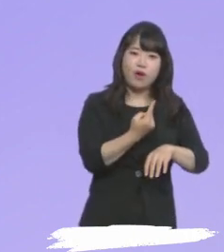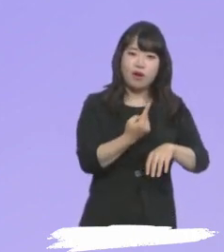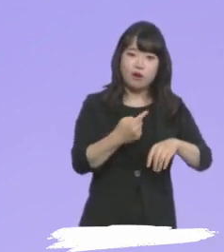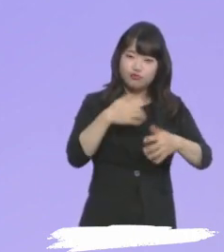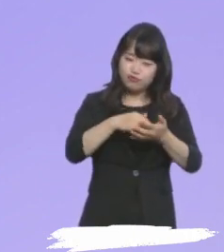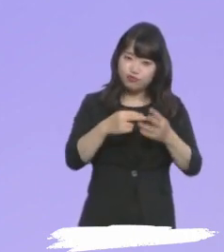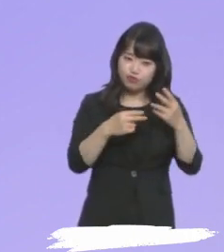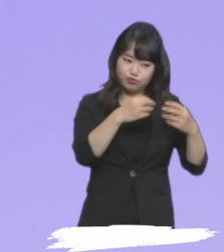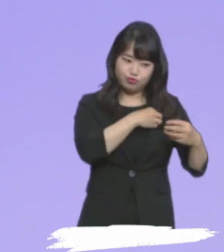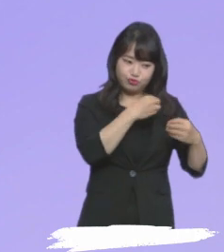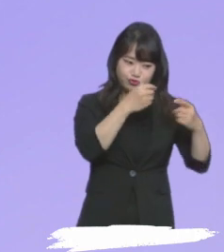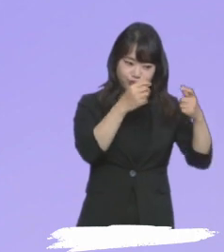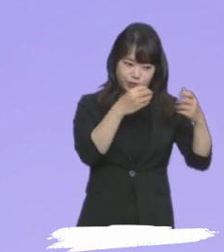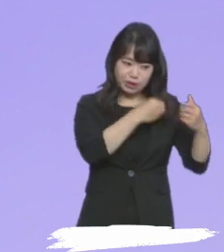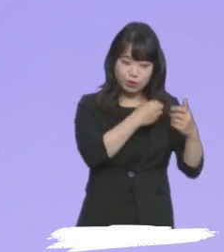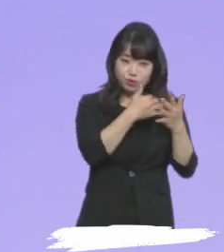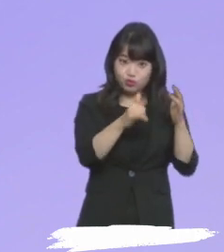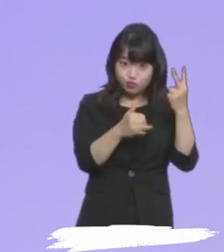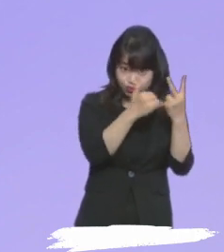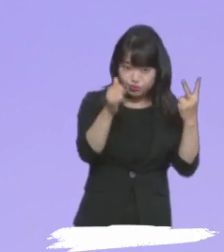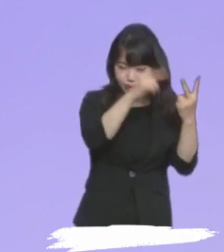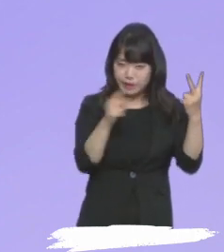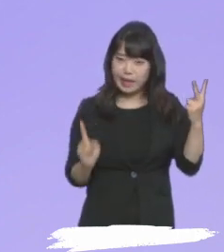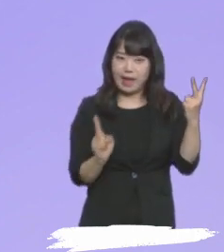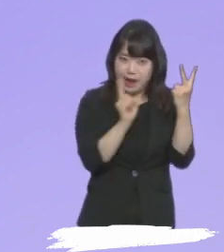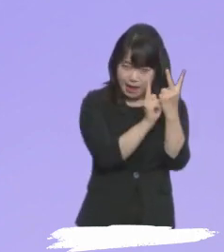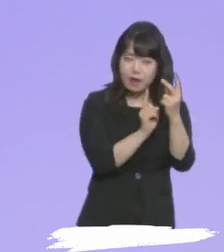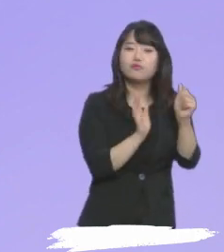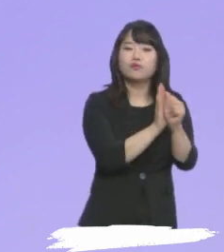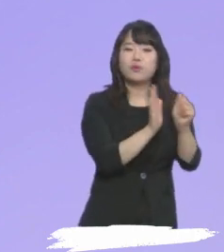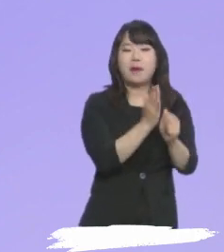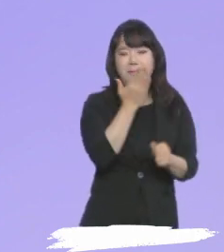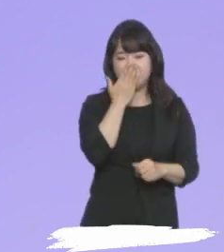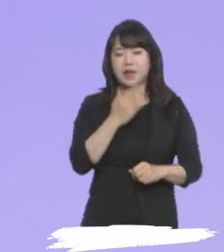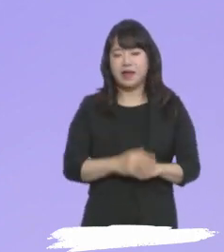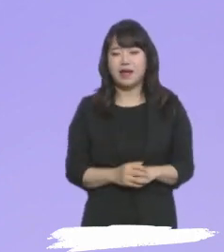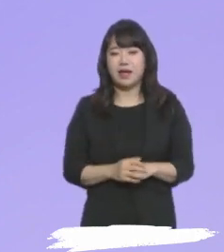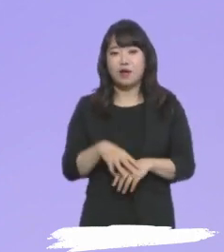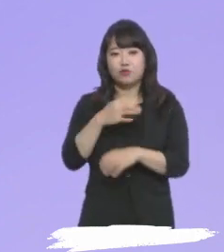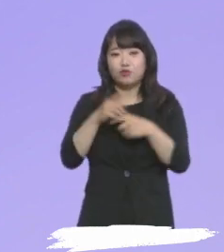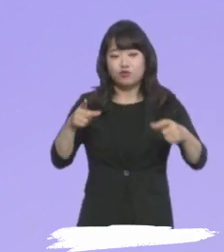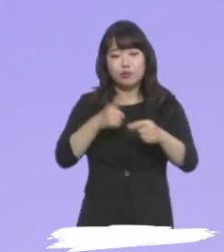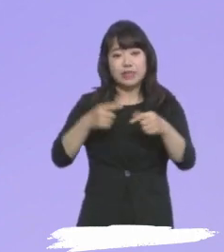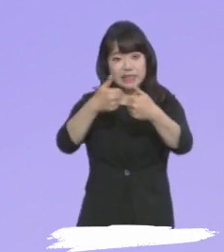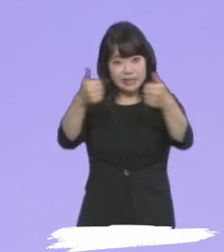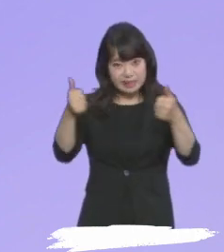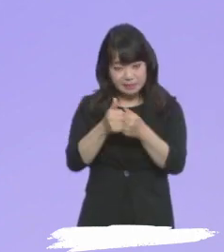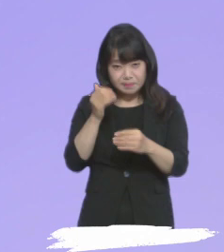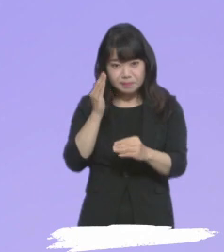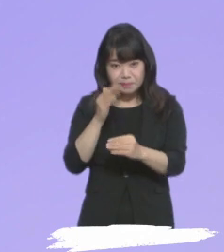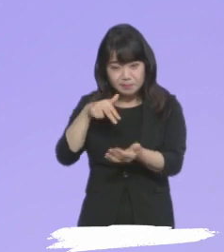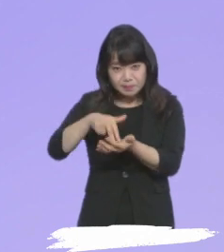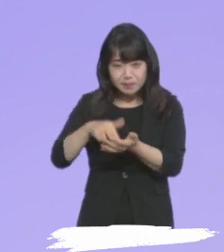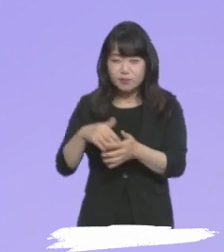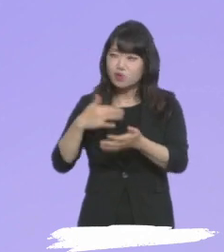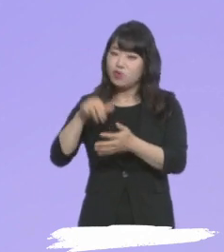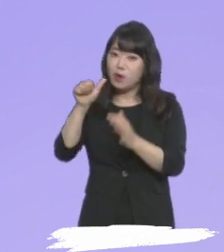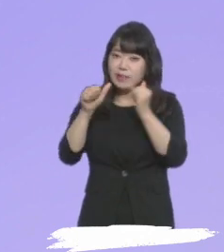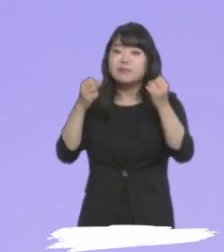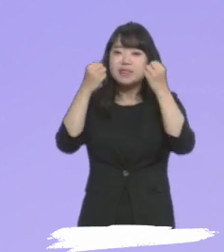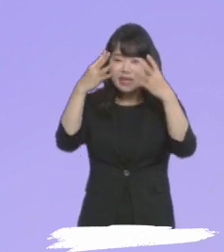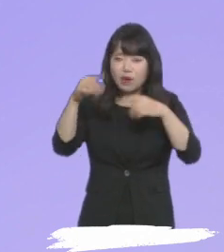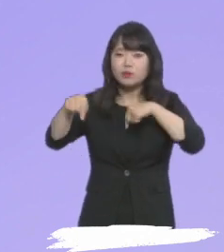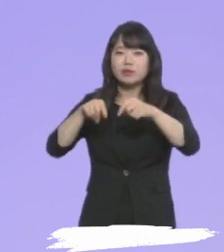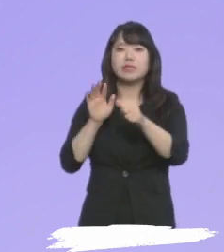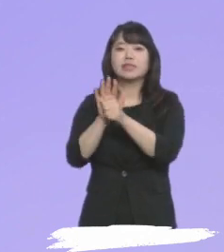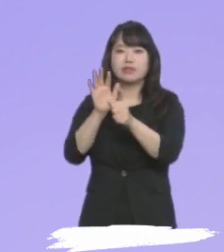구의원 2명당 지원관 1명이 의정활동을 돕습니다. 종로구의회는 올해 5월 초 3명의